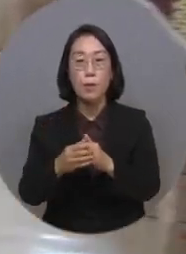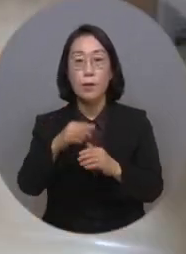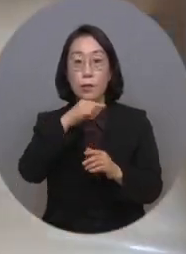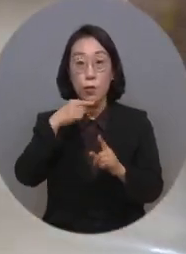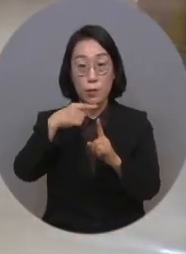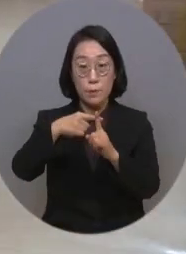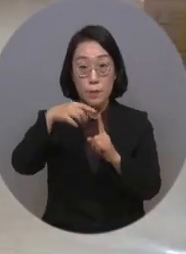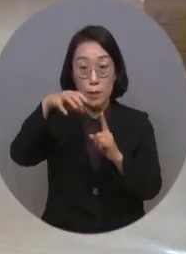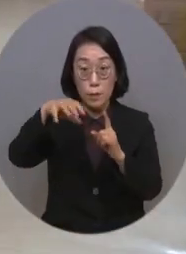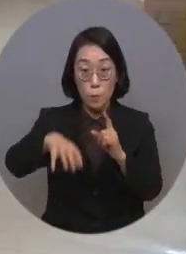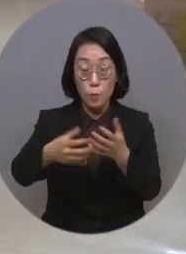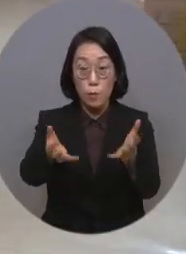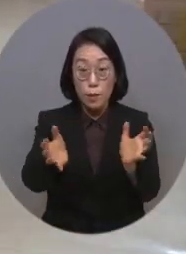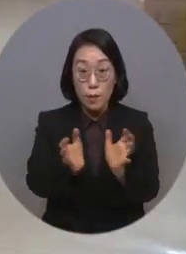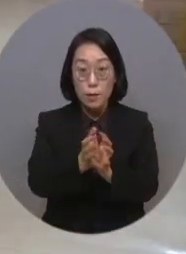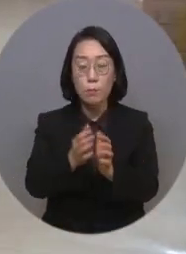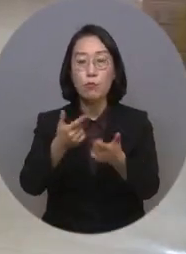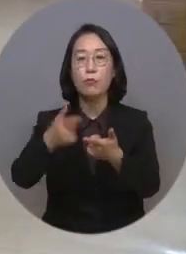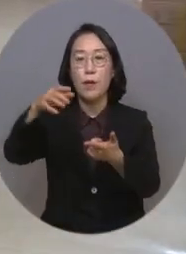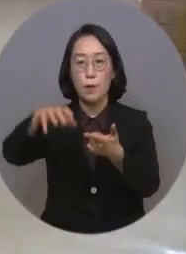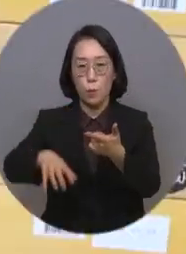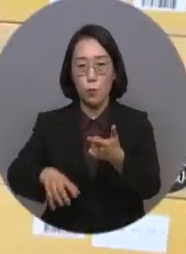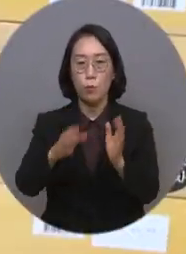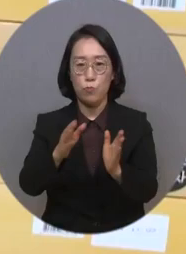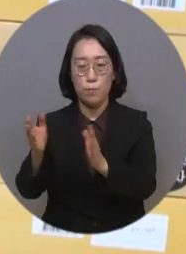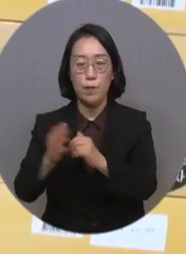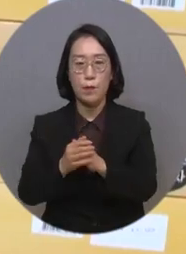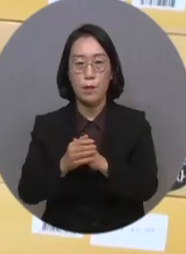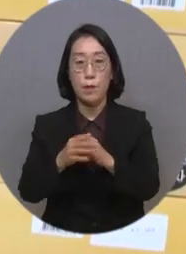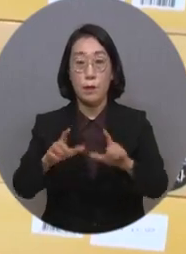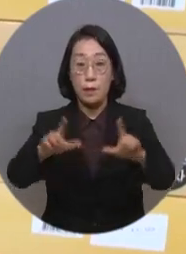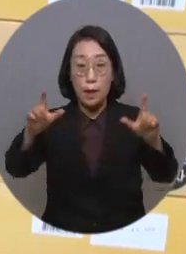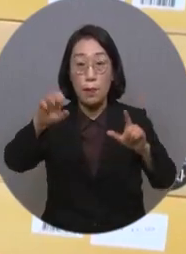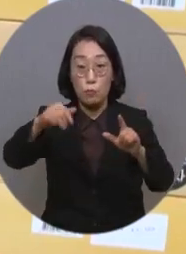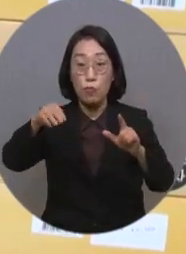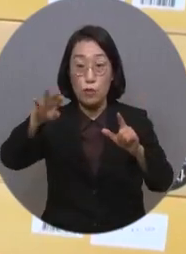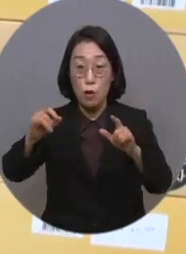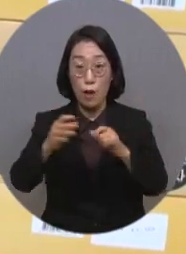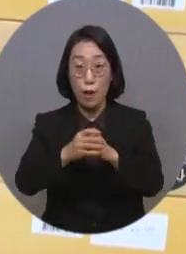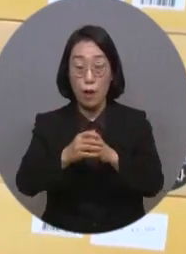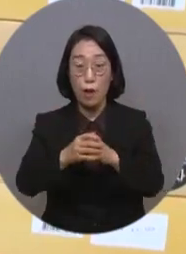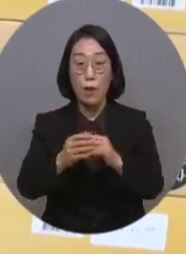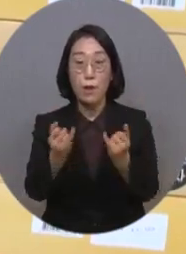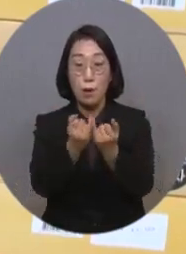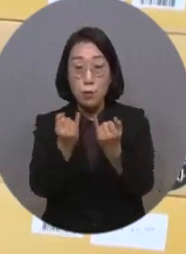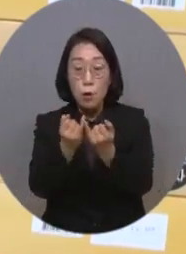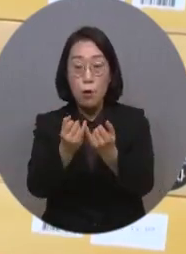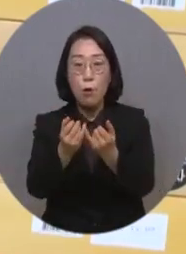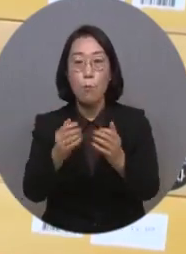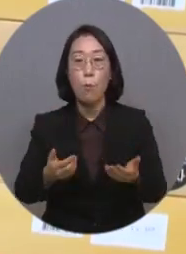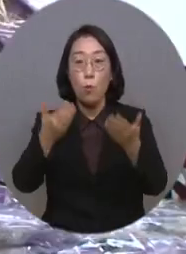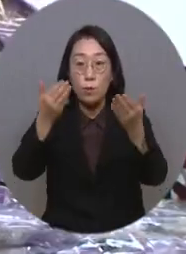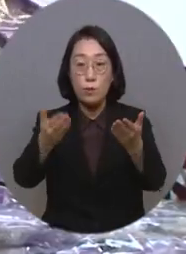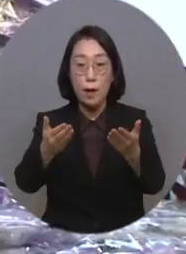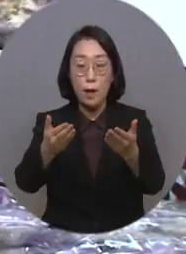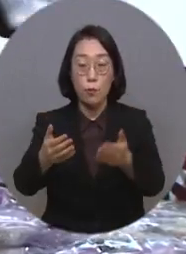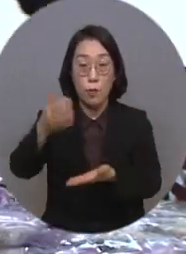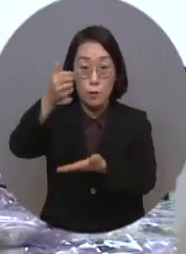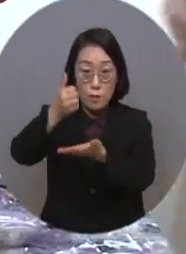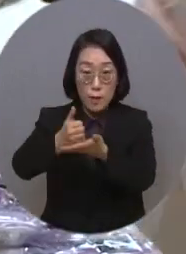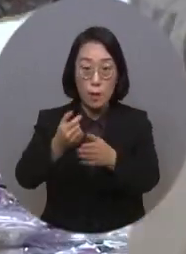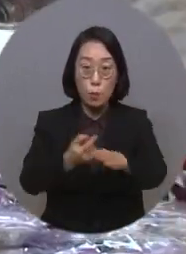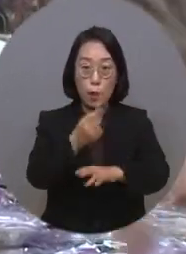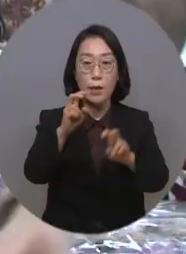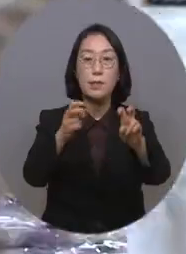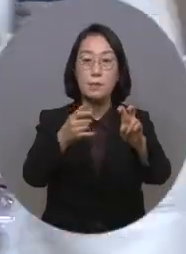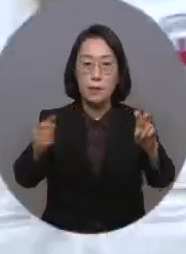대한적십자사 부산지사에서 열렸습니다. 이날 행사에는 문정의 여성봉사특별자문위원장을 비롯한 약 20여 명의